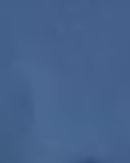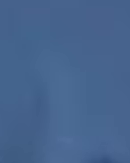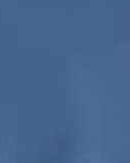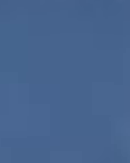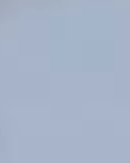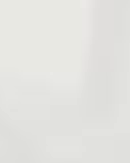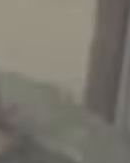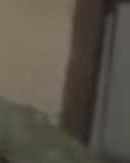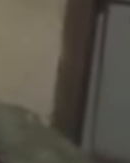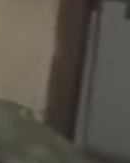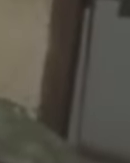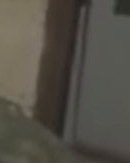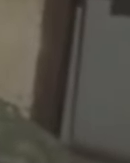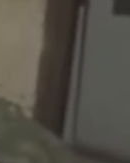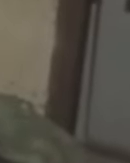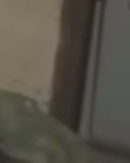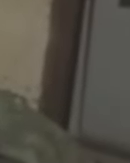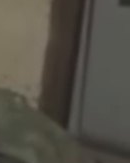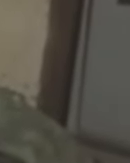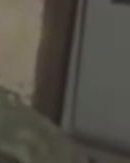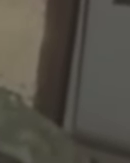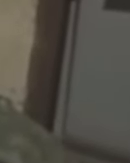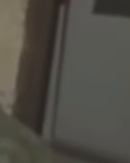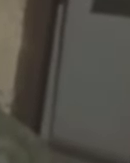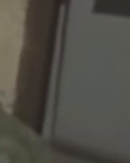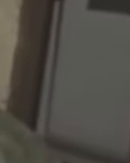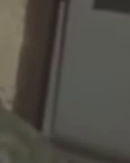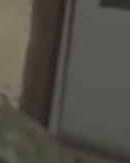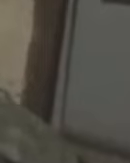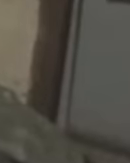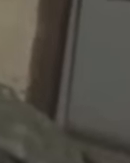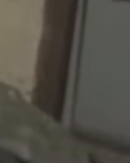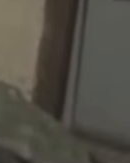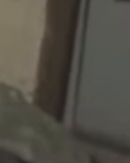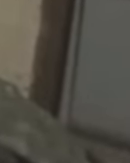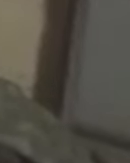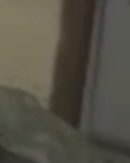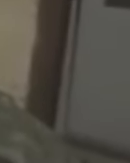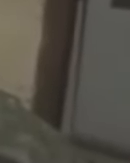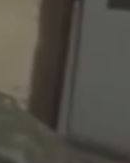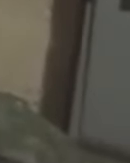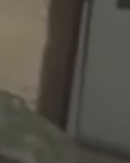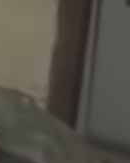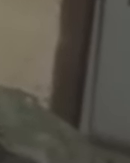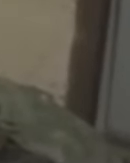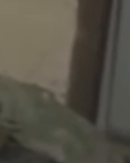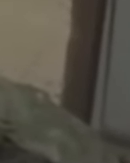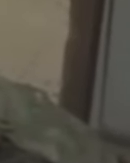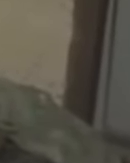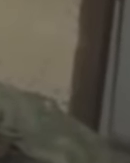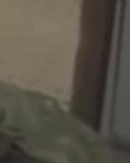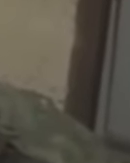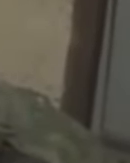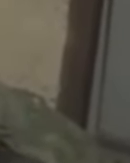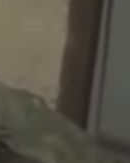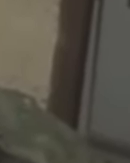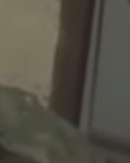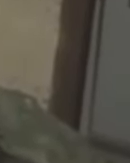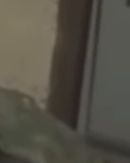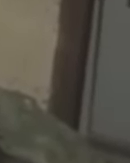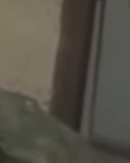tersebut. Kan aku punya dua kloset, yang satu duduk, yang satu jongkok. Nah, aku kan mau bersihin itu. Ternyata yang di jongkok, yang